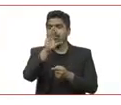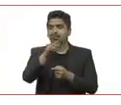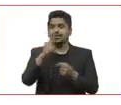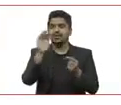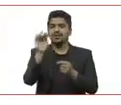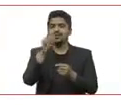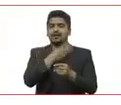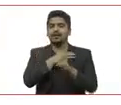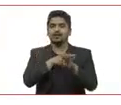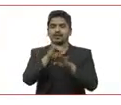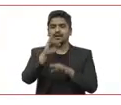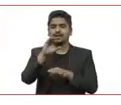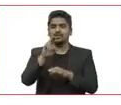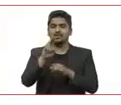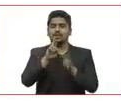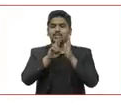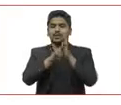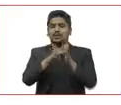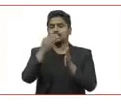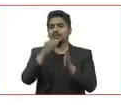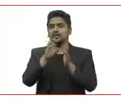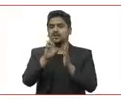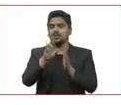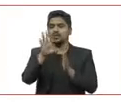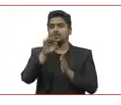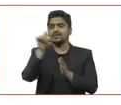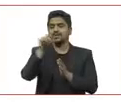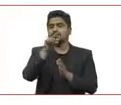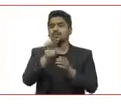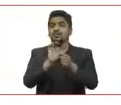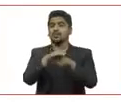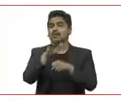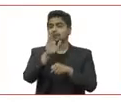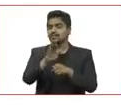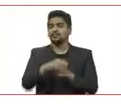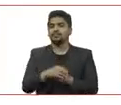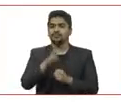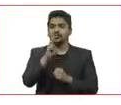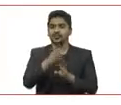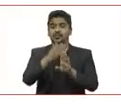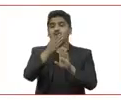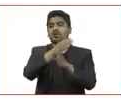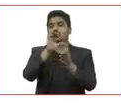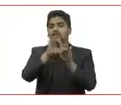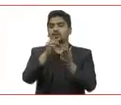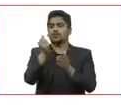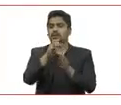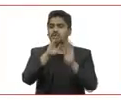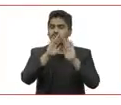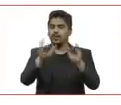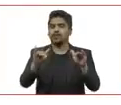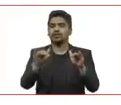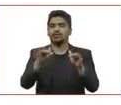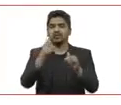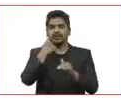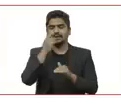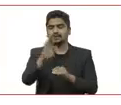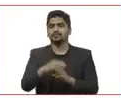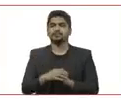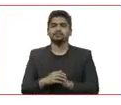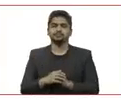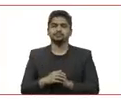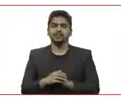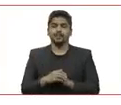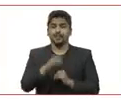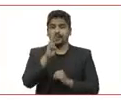नागरिकहरू चाहिँ आइसियुमा भर्ना हुने दर 50% नाग्दो छ र यो अघिल्लो पटकको भन्दा फरक खालले देखिएको छ।